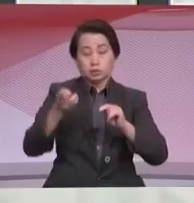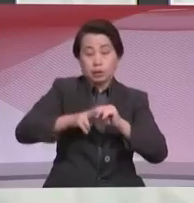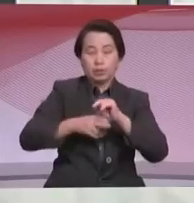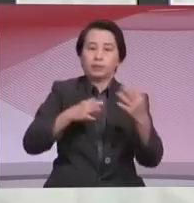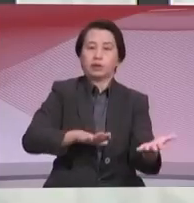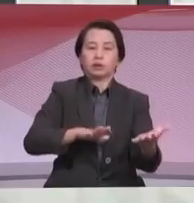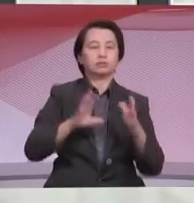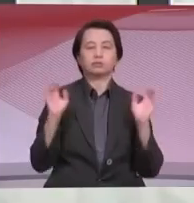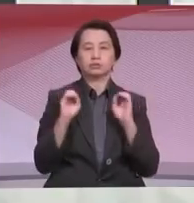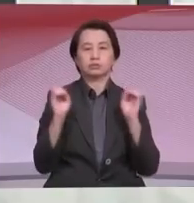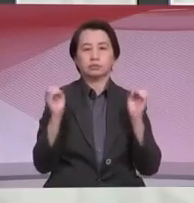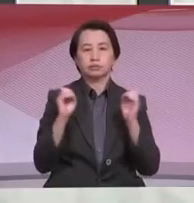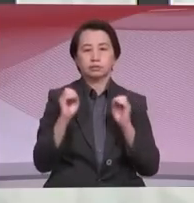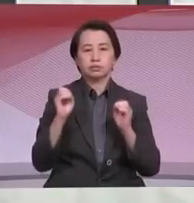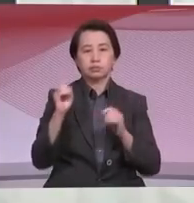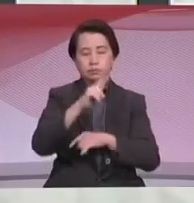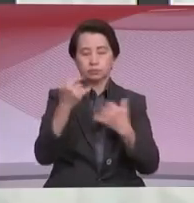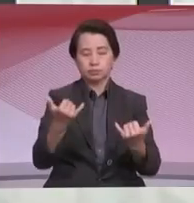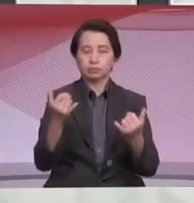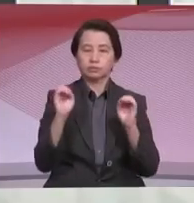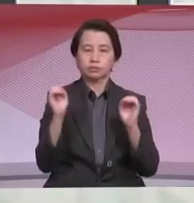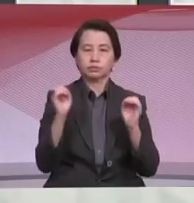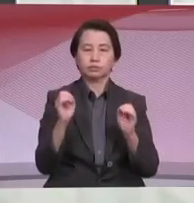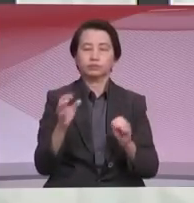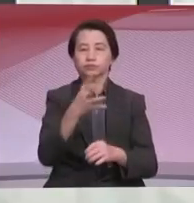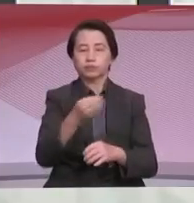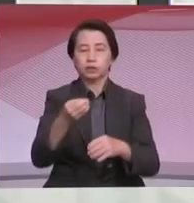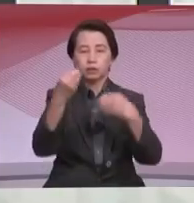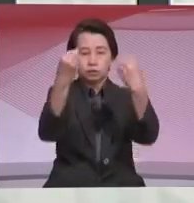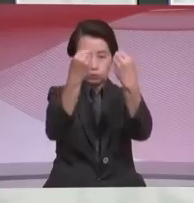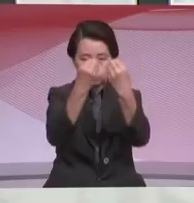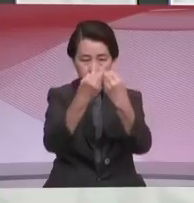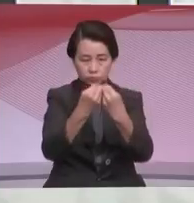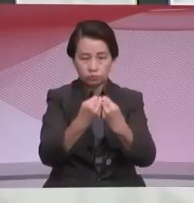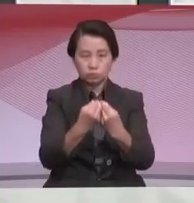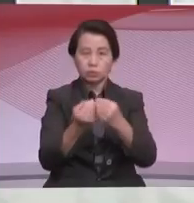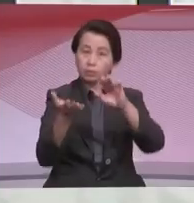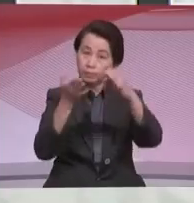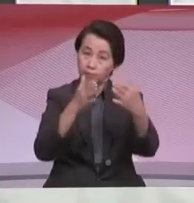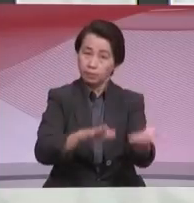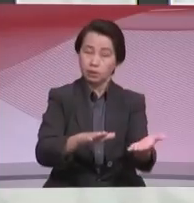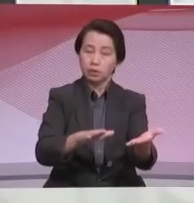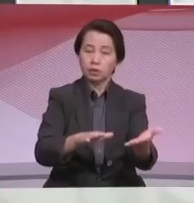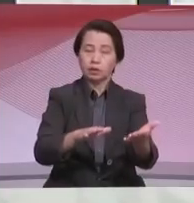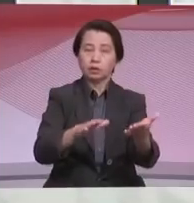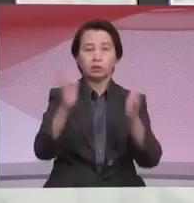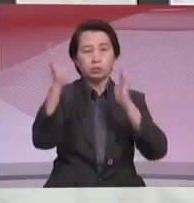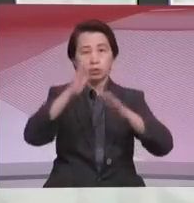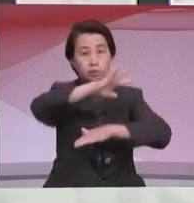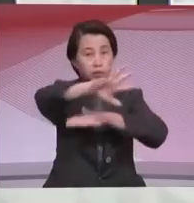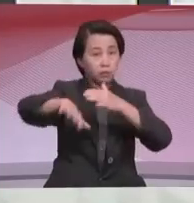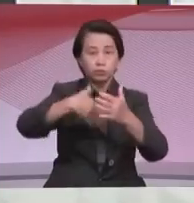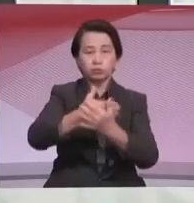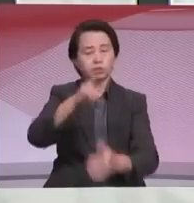kematian berkaitan COVID-19 dilaporkan pada hari ini. Justru jumlah kumulatif kes kematian COVID-19 di Malaysia adalah